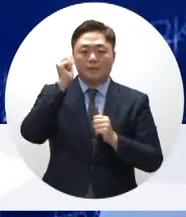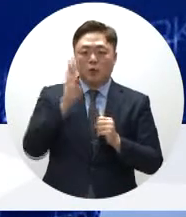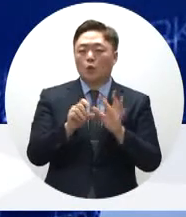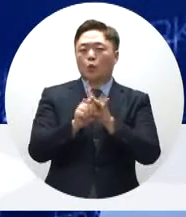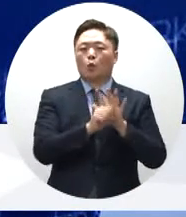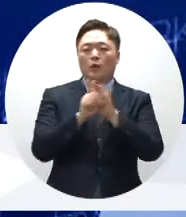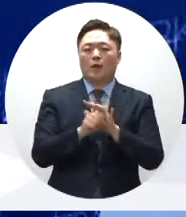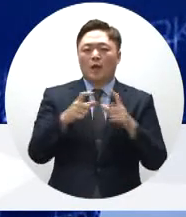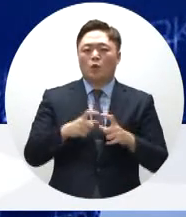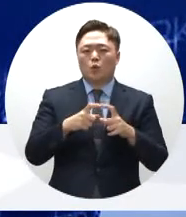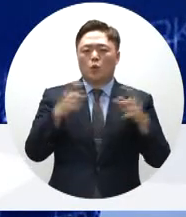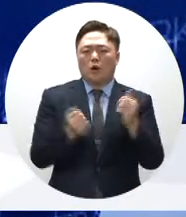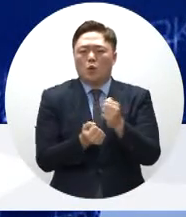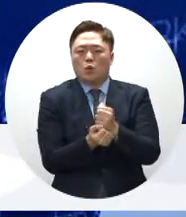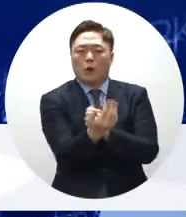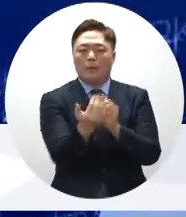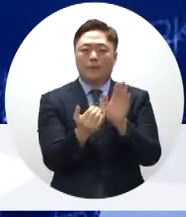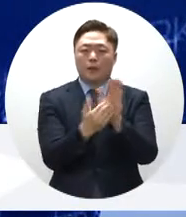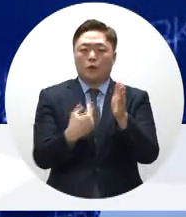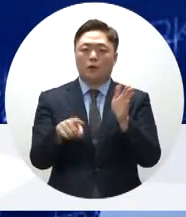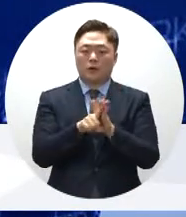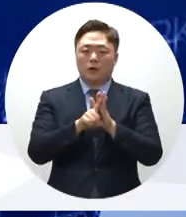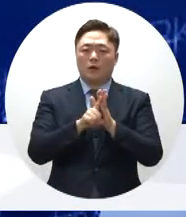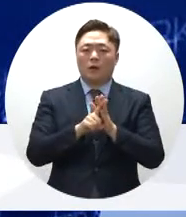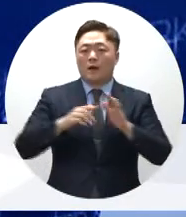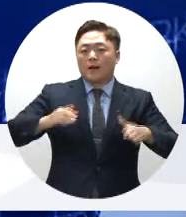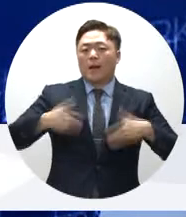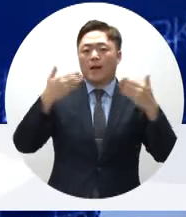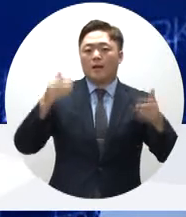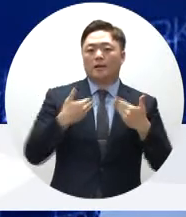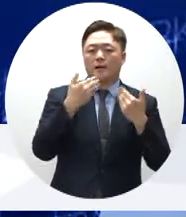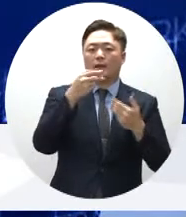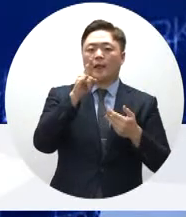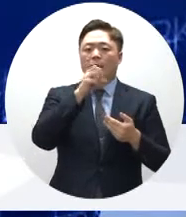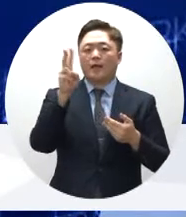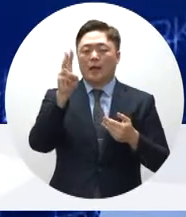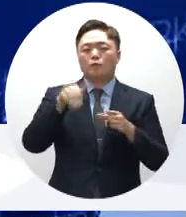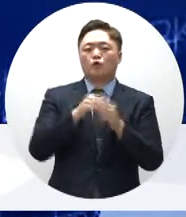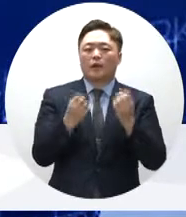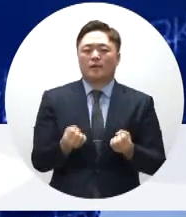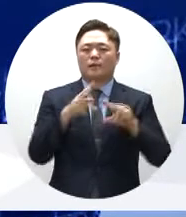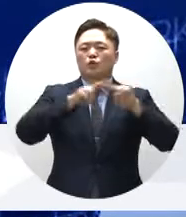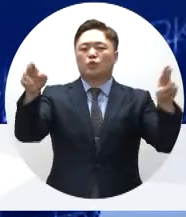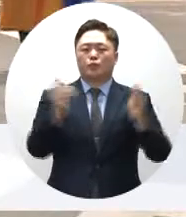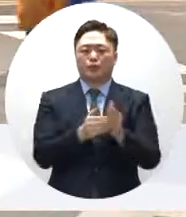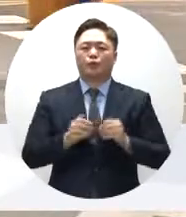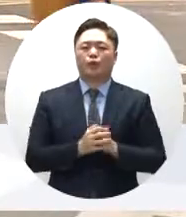합천군은 코로나19의 지역 확산 예방을 위해 올해 가을 예정된 대야문화제 행사를 취소하기로